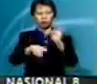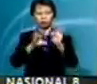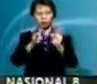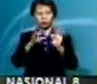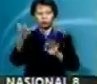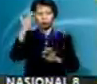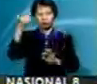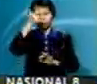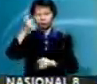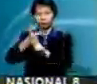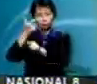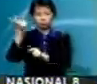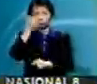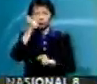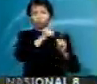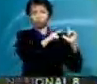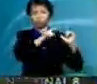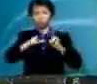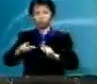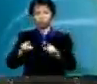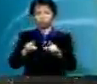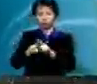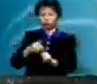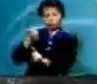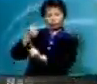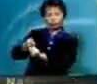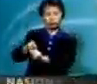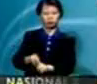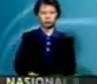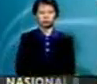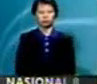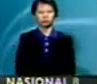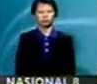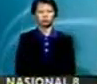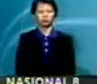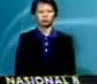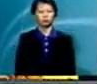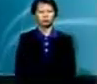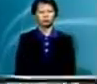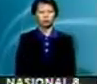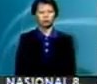lalu ekoran keengganannya meletak jawatan seperti yang diarahkan.